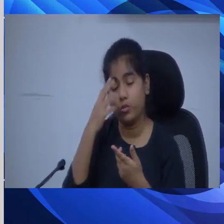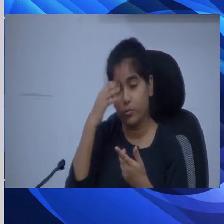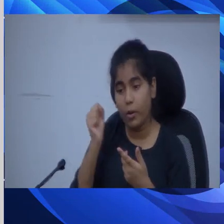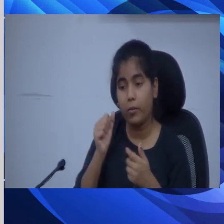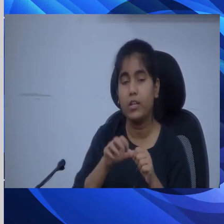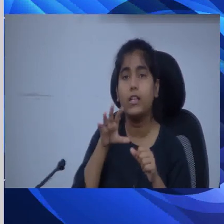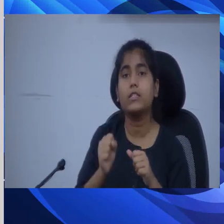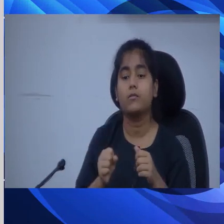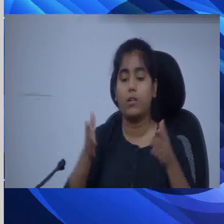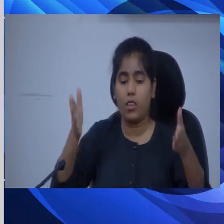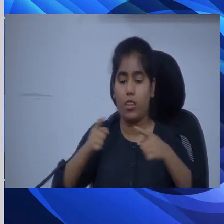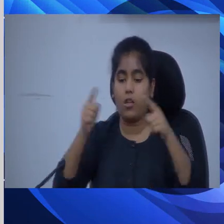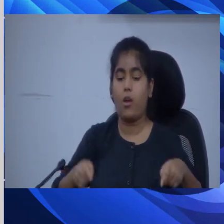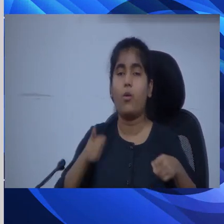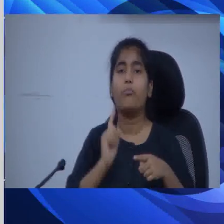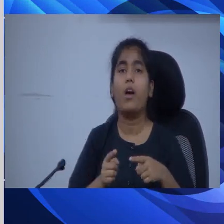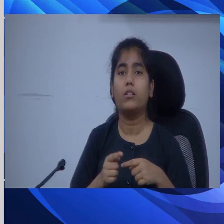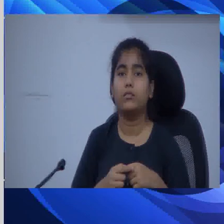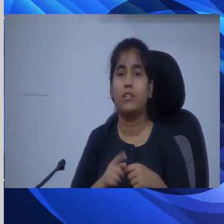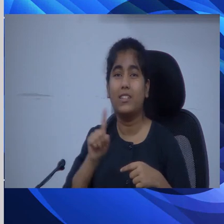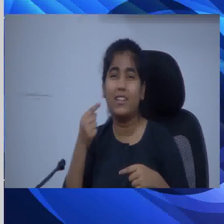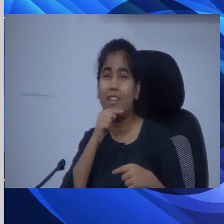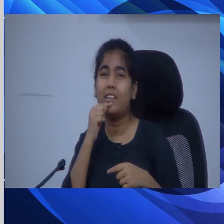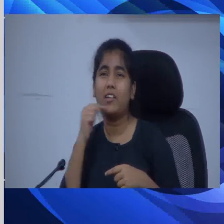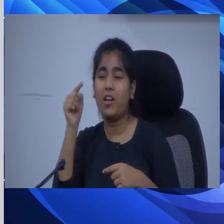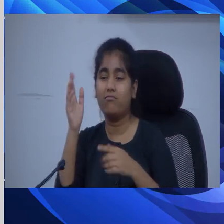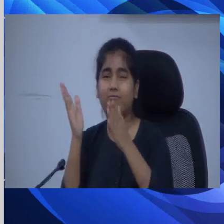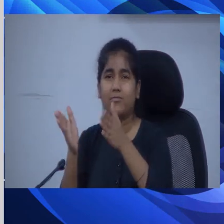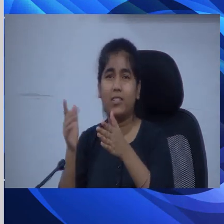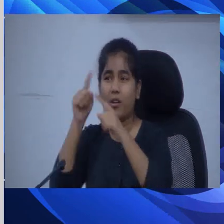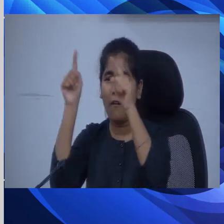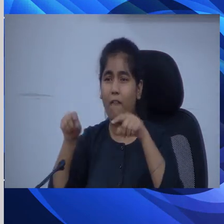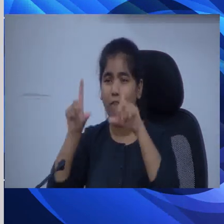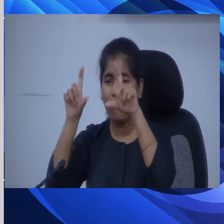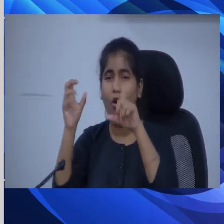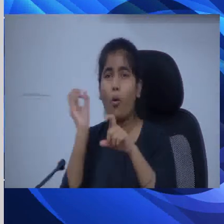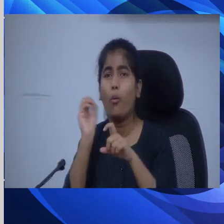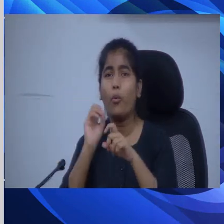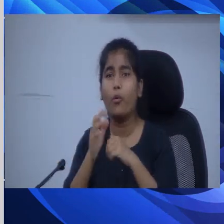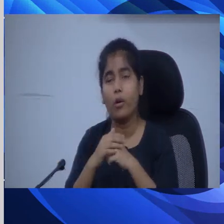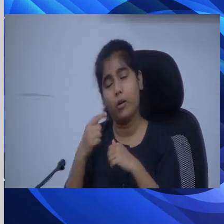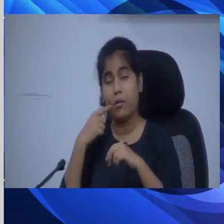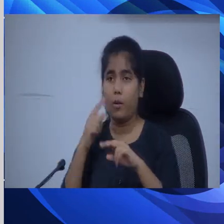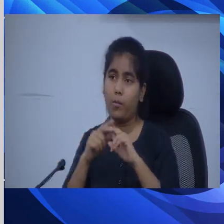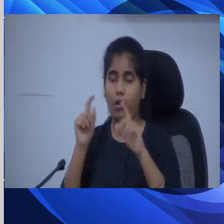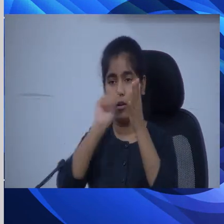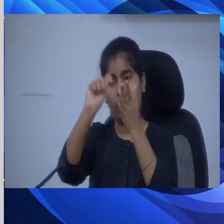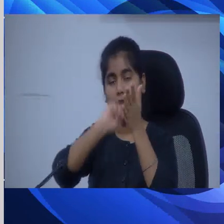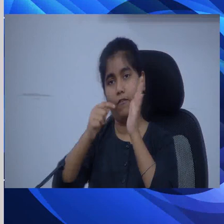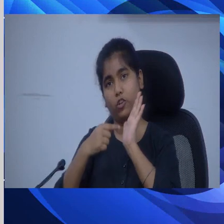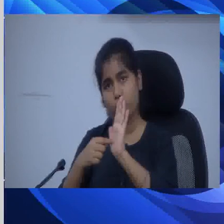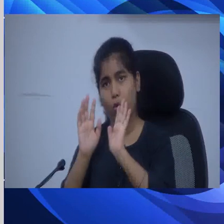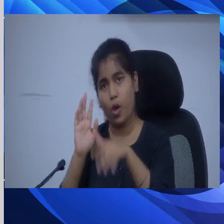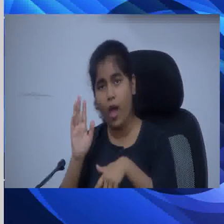कैसे पूछेगा। तो उसी को ही ध्यान में रखते हुए एक एक्सेसिबल काउंटर होना बहुत ज़रूरी है, जो कि आप पाएंगे कि रेड साइड वाली स्लाइड में नहीं